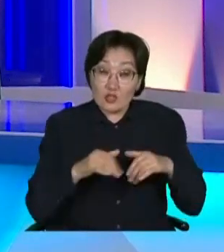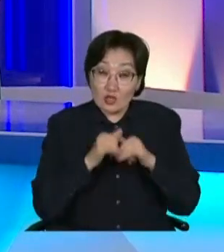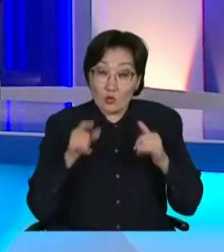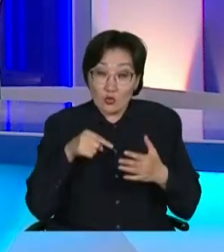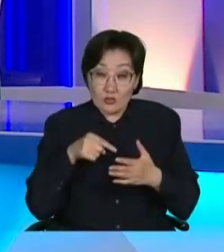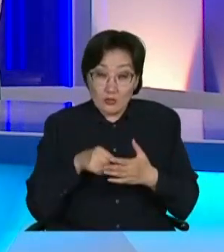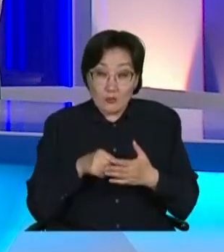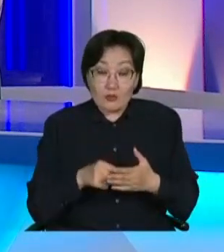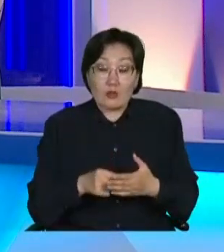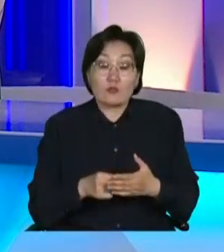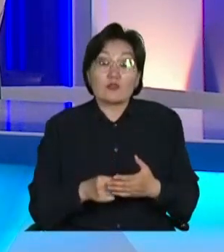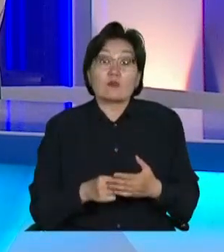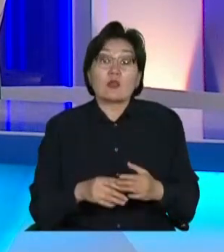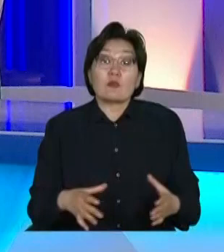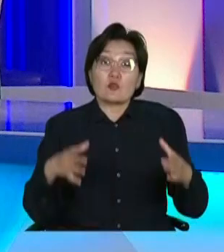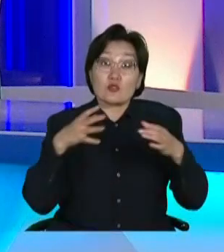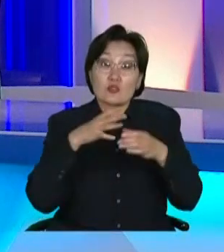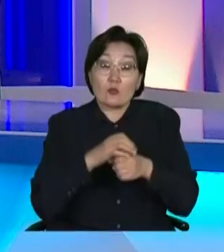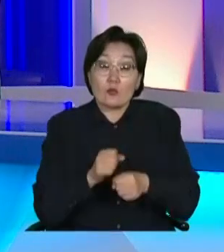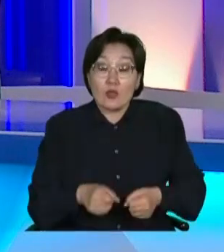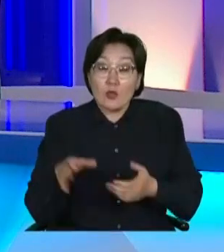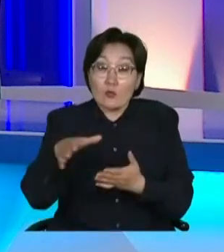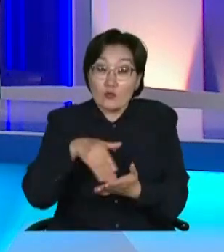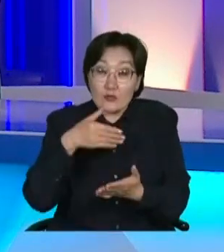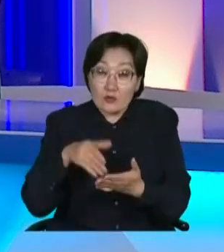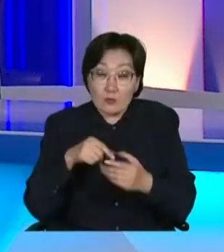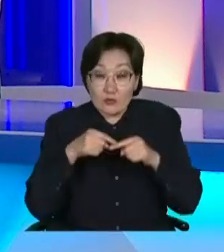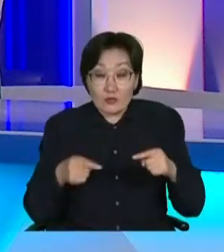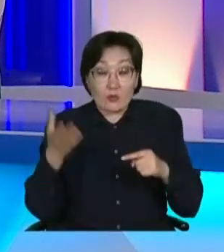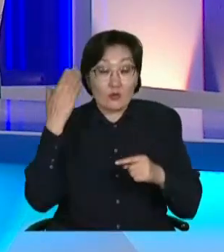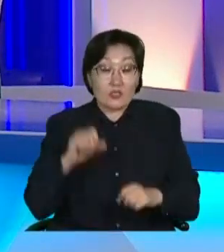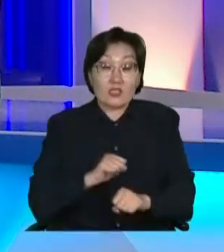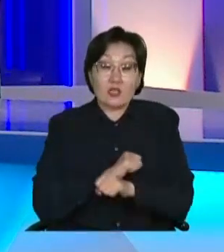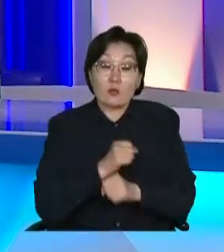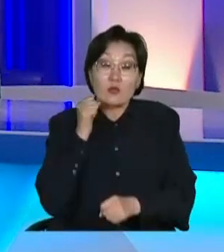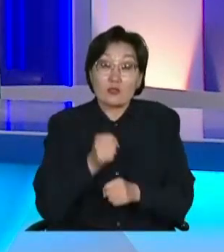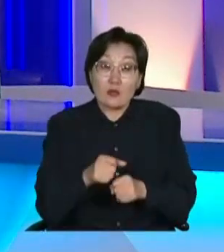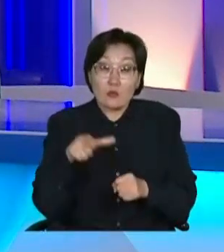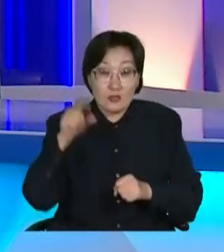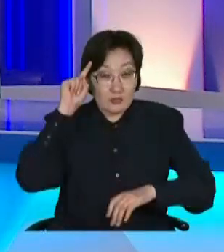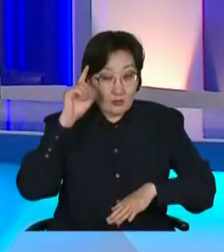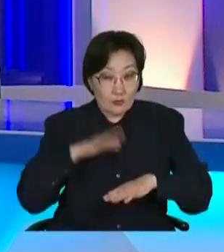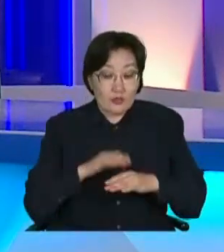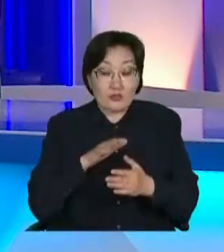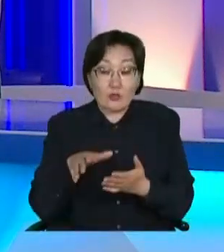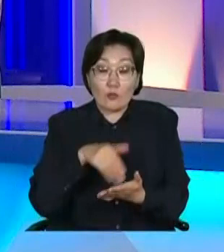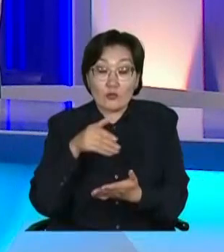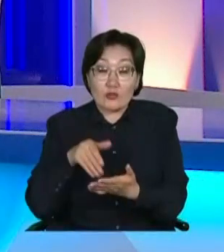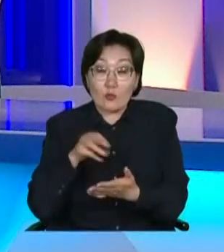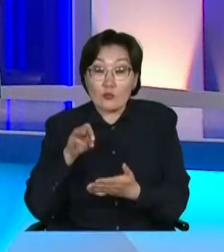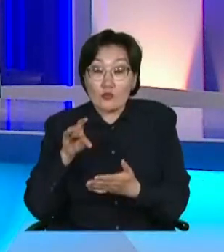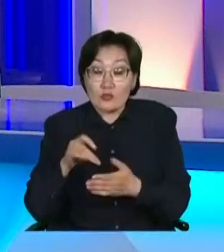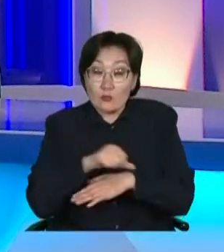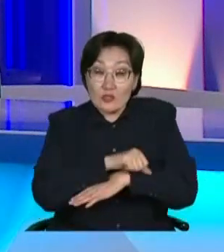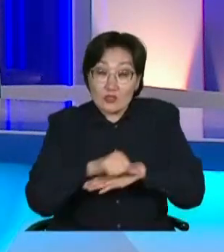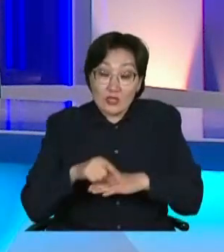города. Вооружившись мешками, метлами и другим инвентарем, в минувшие выходные работники акимата очистили от бытовых отходов